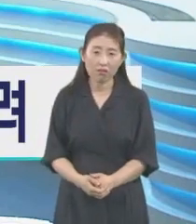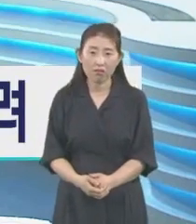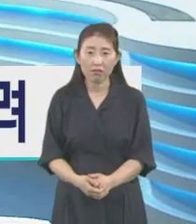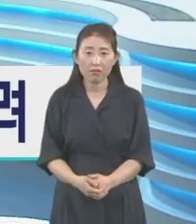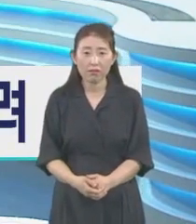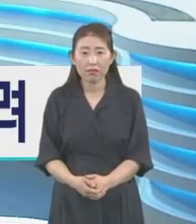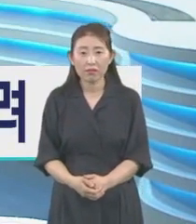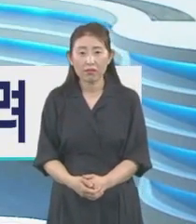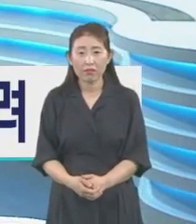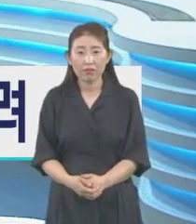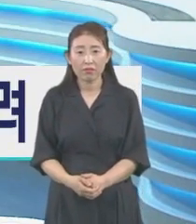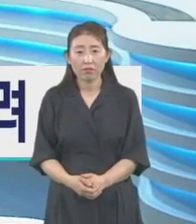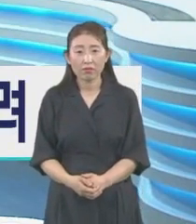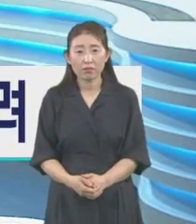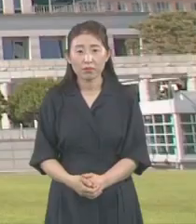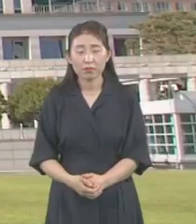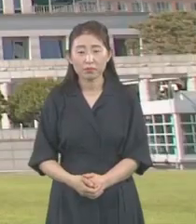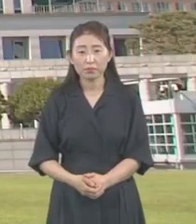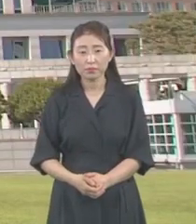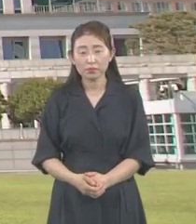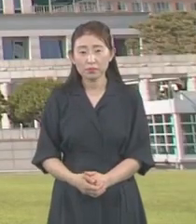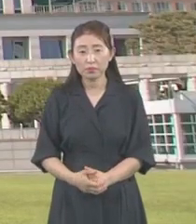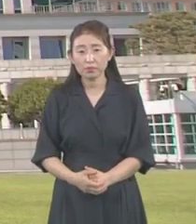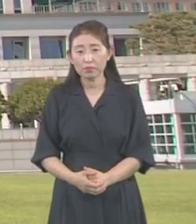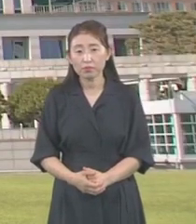서울방송센터 이선학 기자입니다.